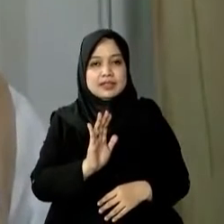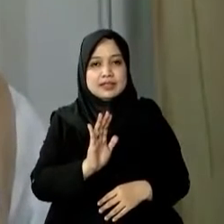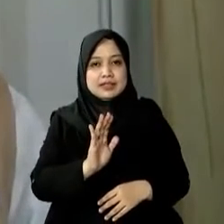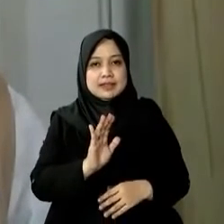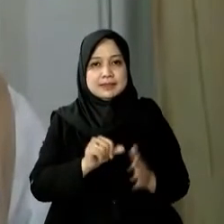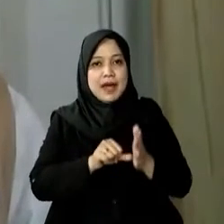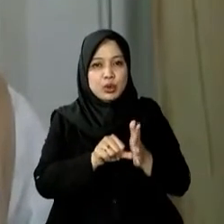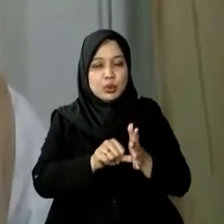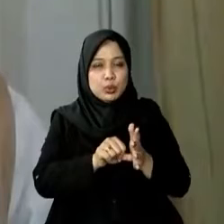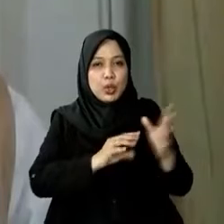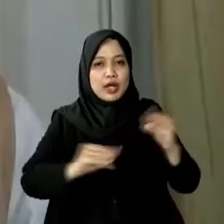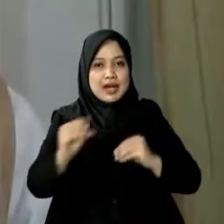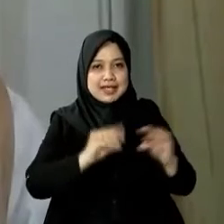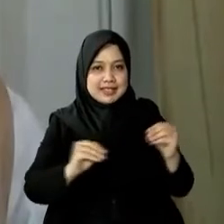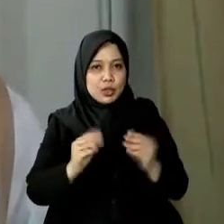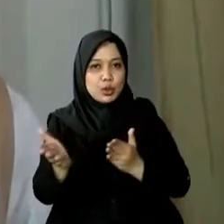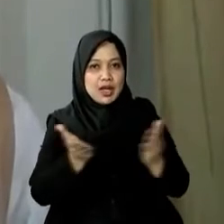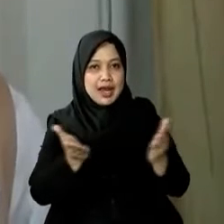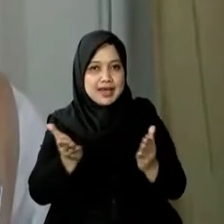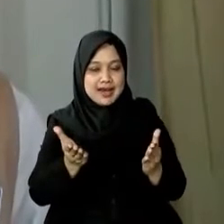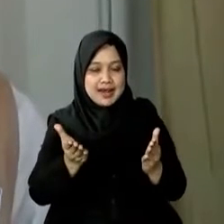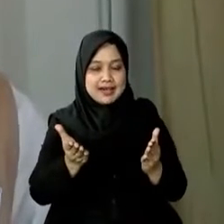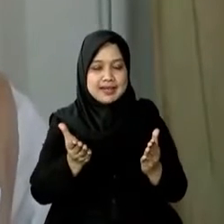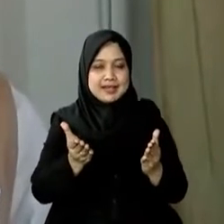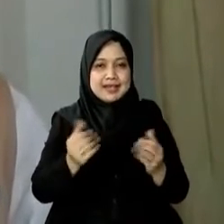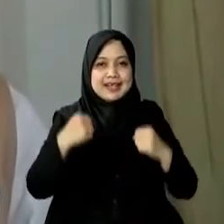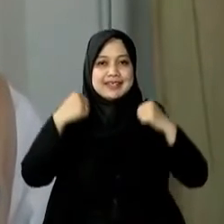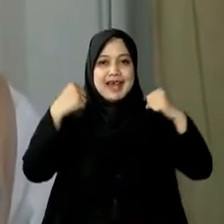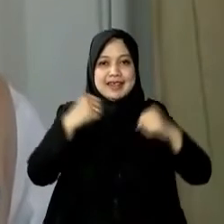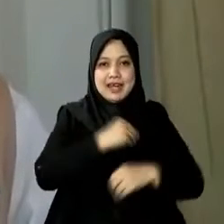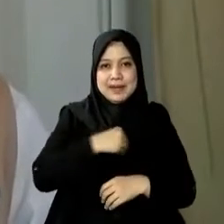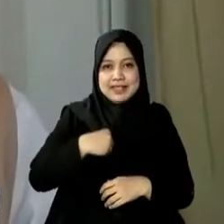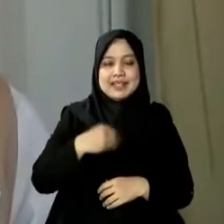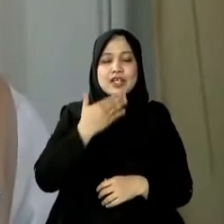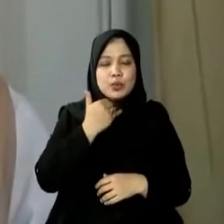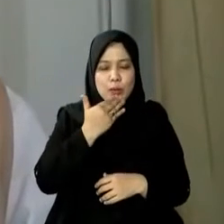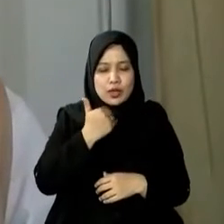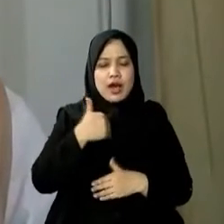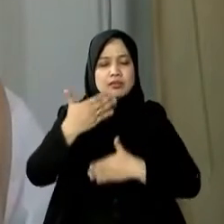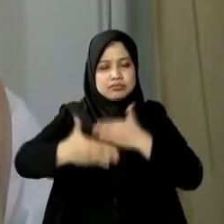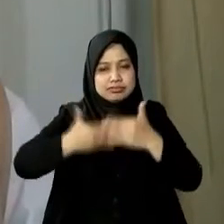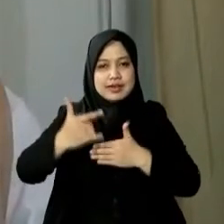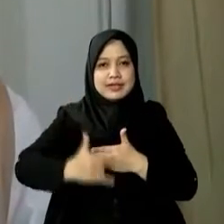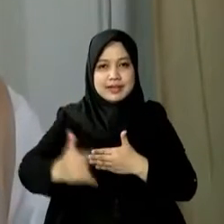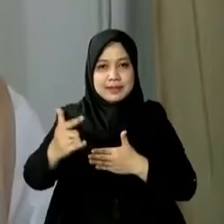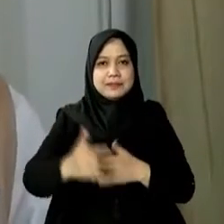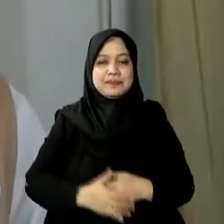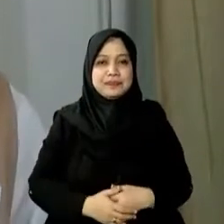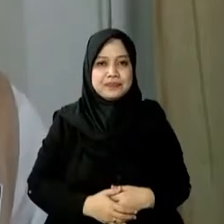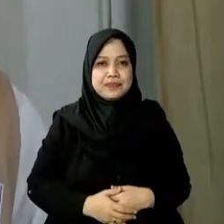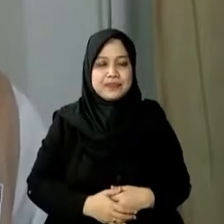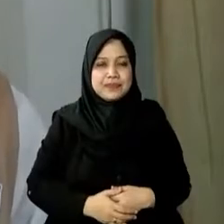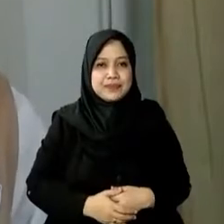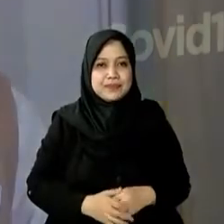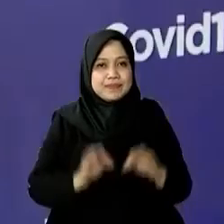medis maupun pemenuhan layanan kesehatan ini jadi mudah-mudahan sih tetap akan berlangsung nah oke nah kalau